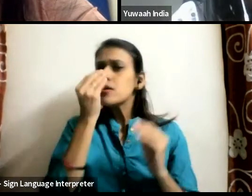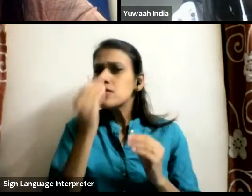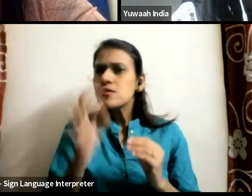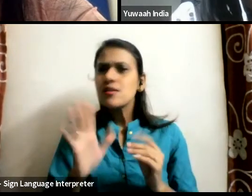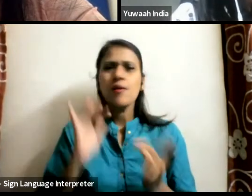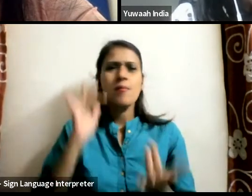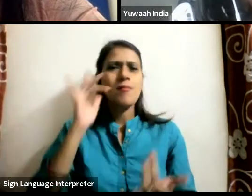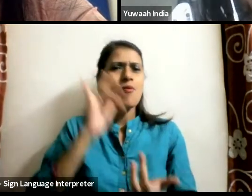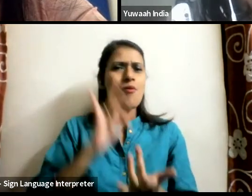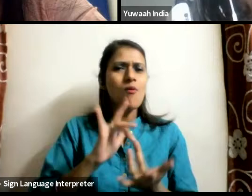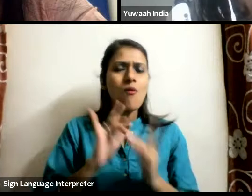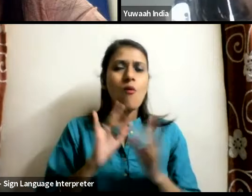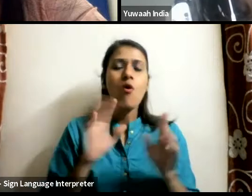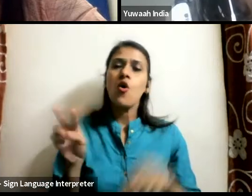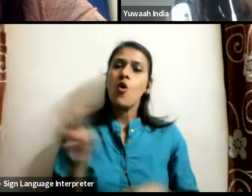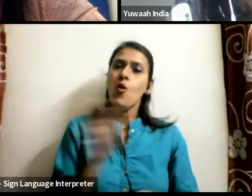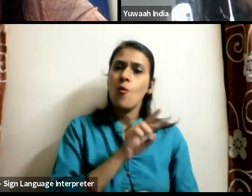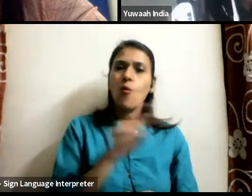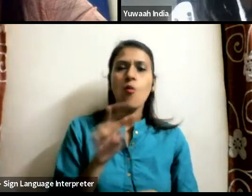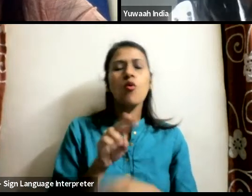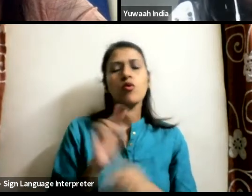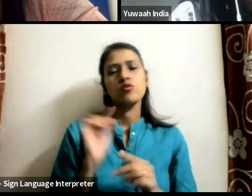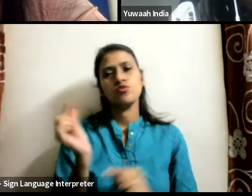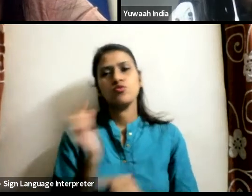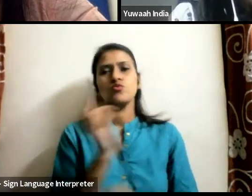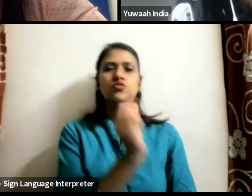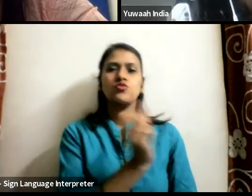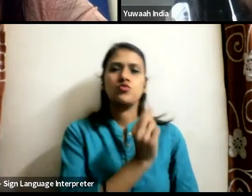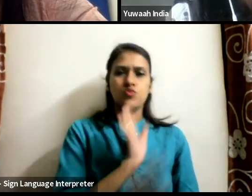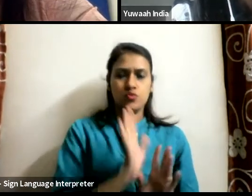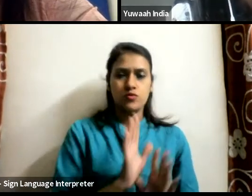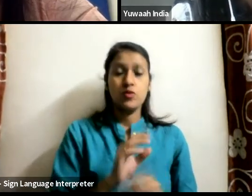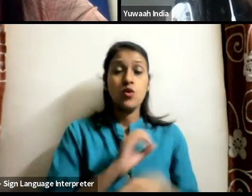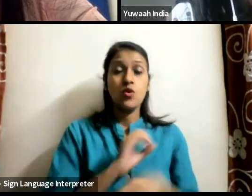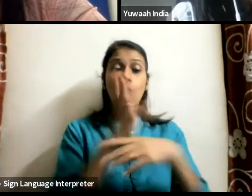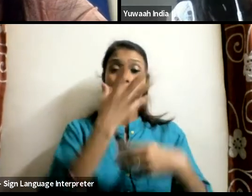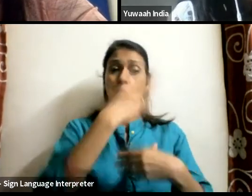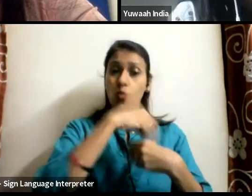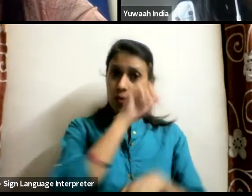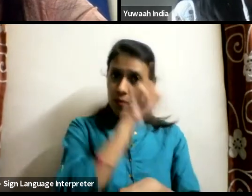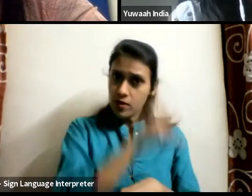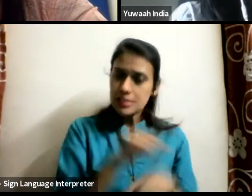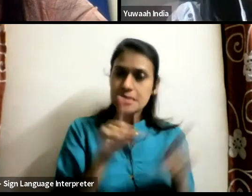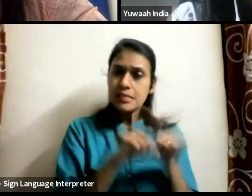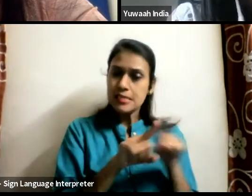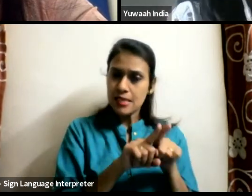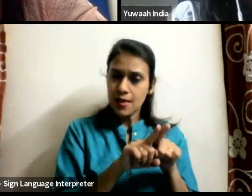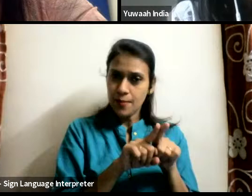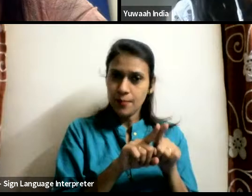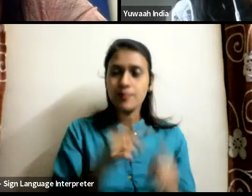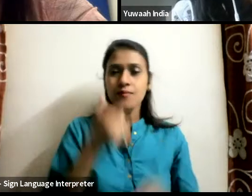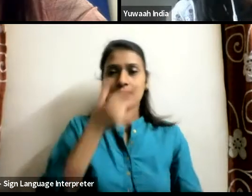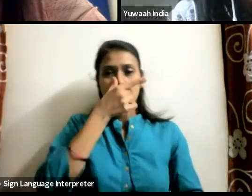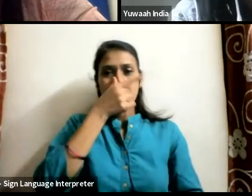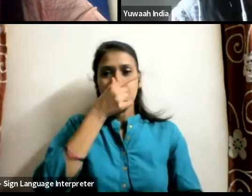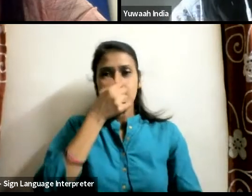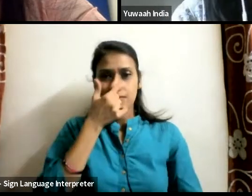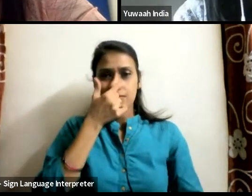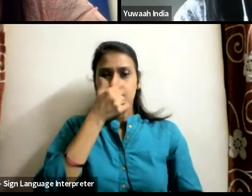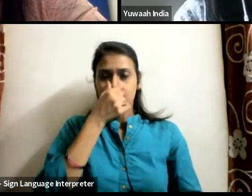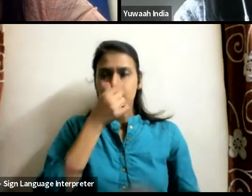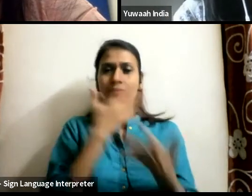दोनों कोविड पेशेंट और केयर टेकर के लिए, वही करिए. अनुलोम विलोम जैसे